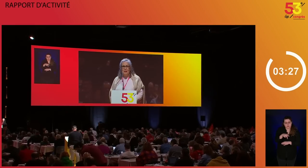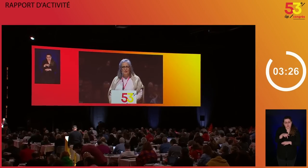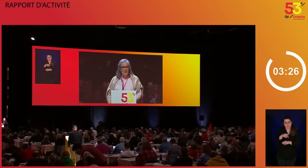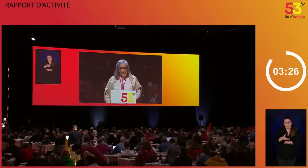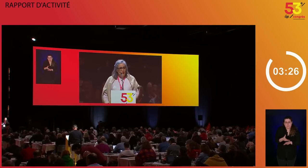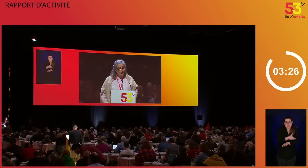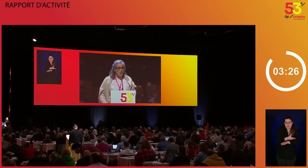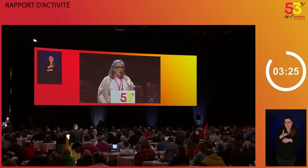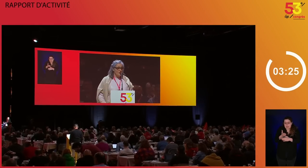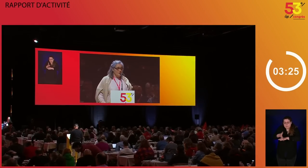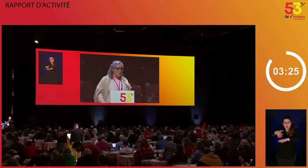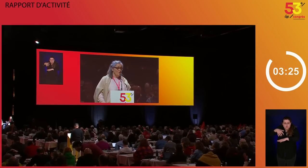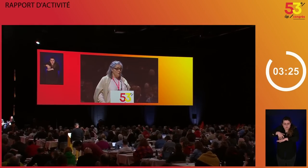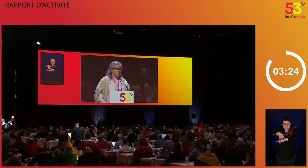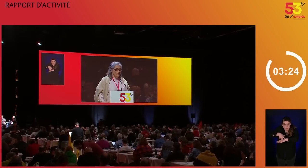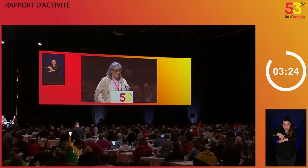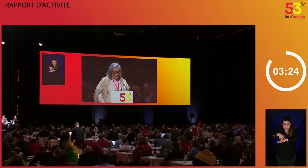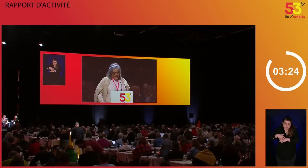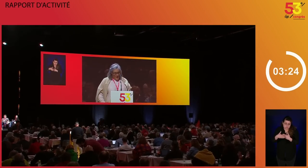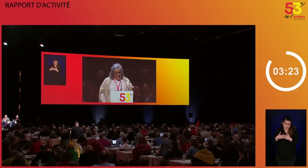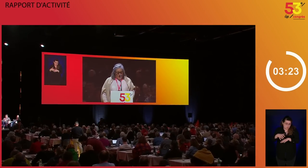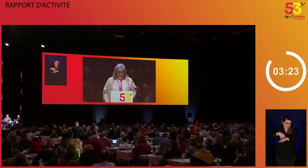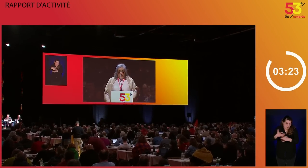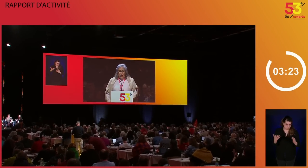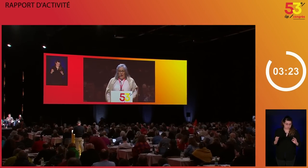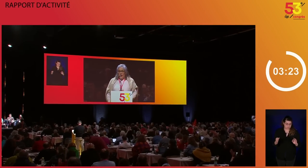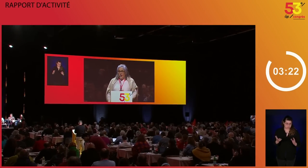prépanthéonisation d'Ambroise Croizat au Panthéon.